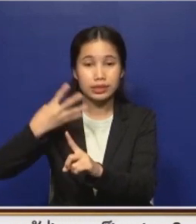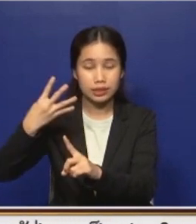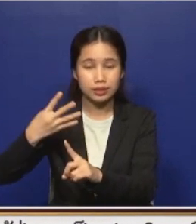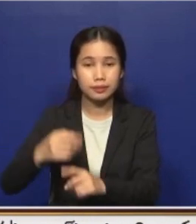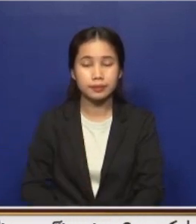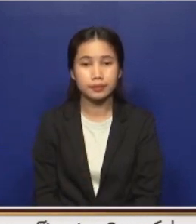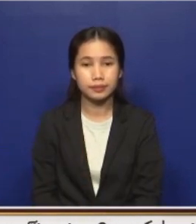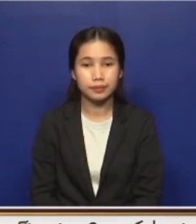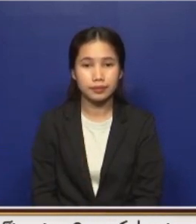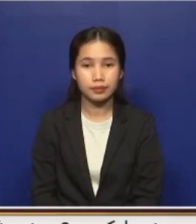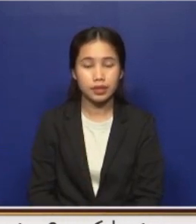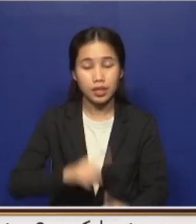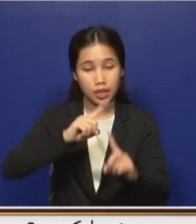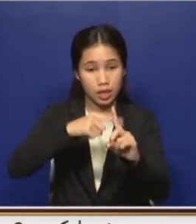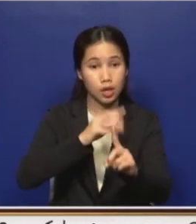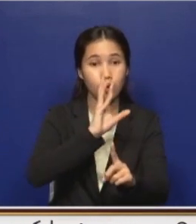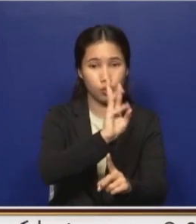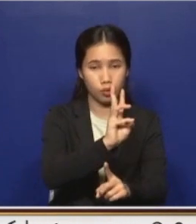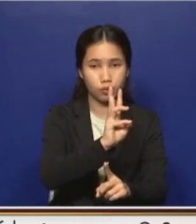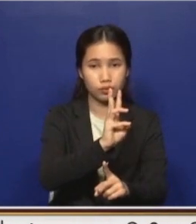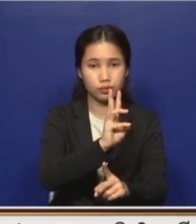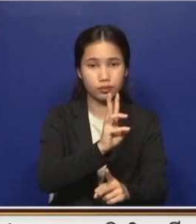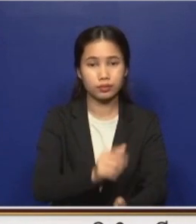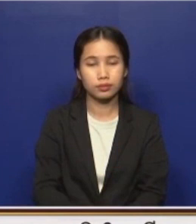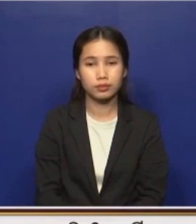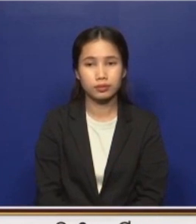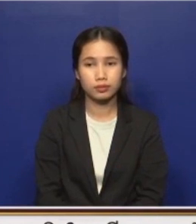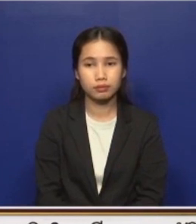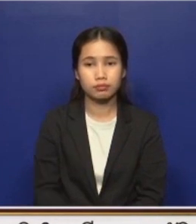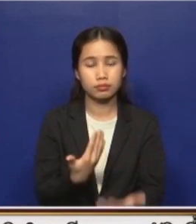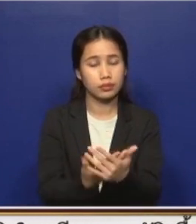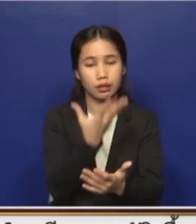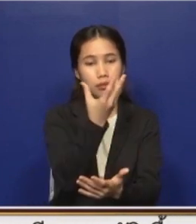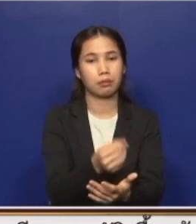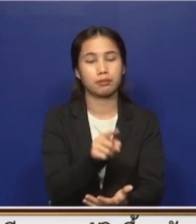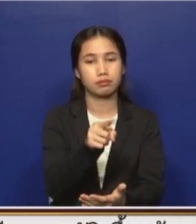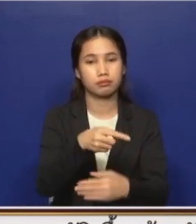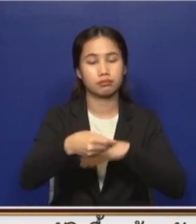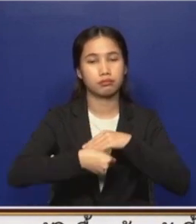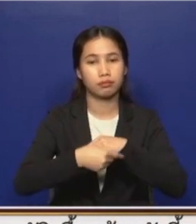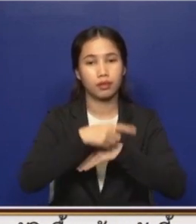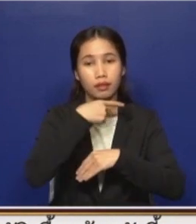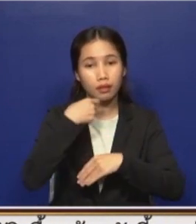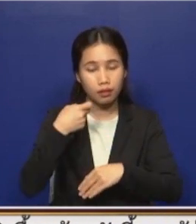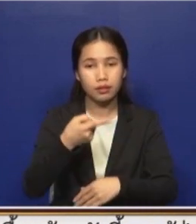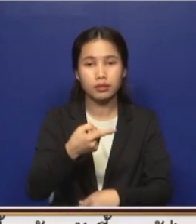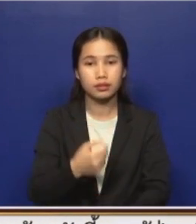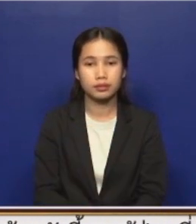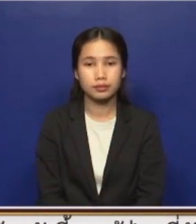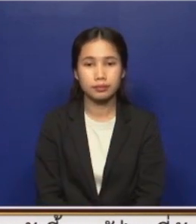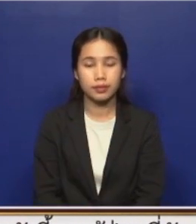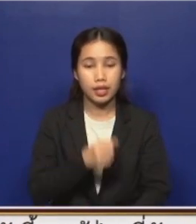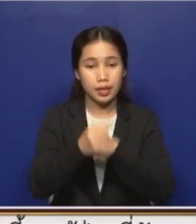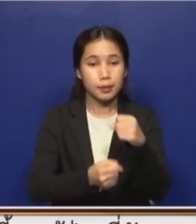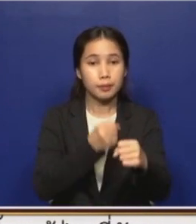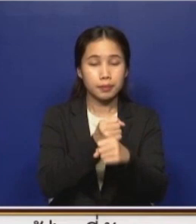ถ้าใครหลับลงนะฮะสบายสบายชิวๆนั่นคือ 0.01%